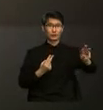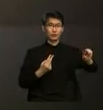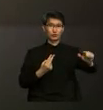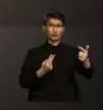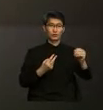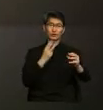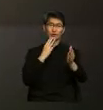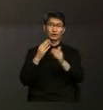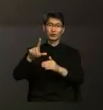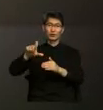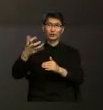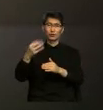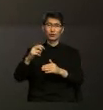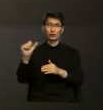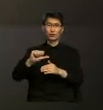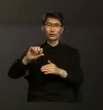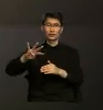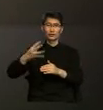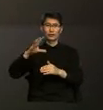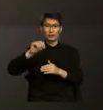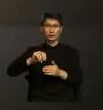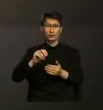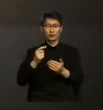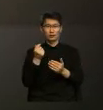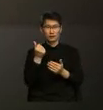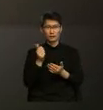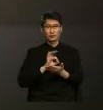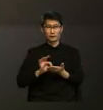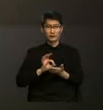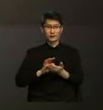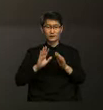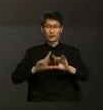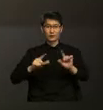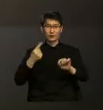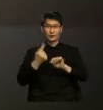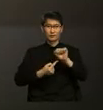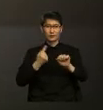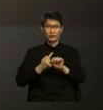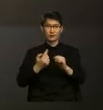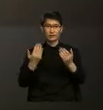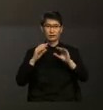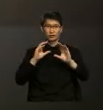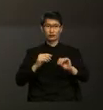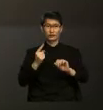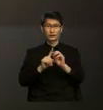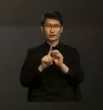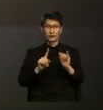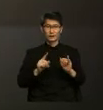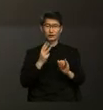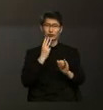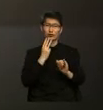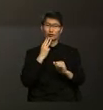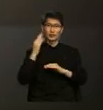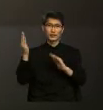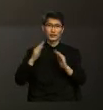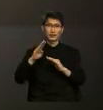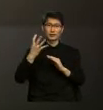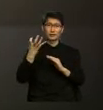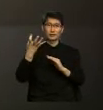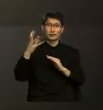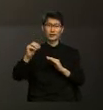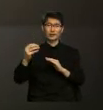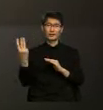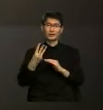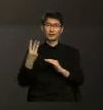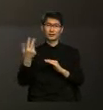원, 경기도는 15억 5,400만 원을 사용했습니다. 올 한 해 학업 중단 학생 1인당 서울 학생이 14만 7천